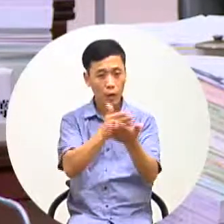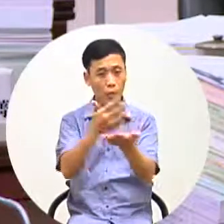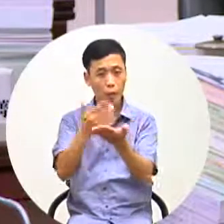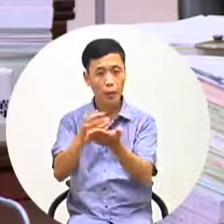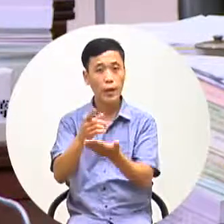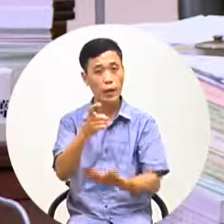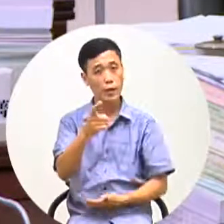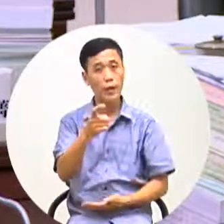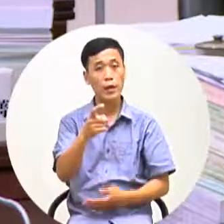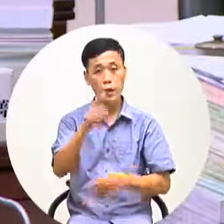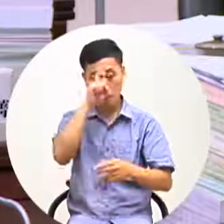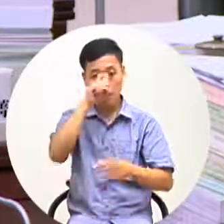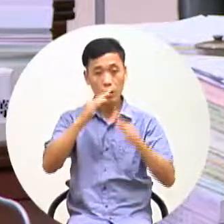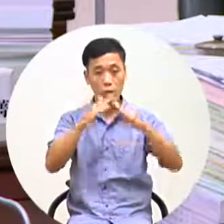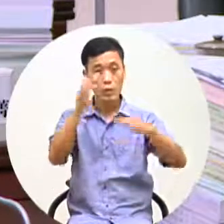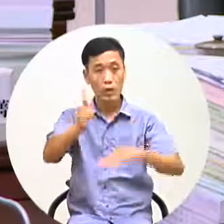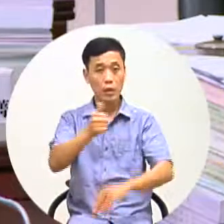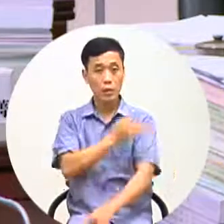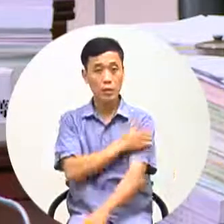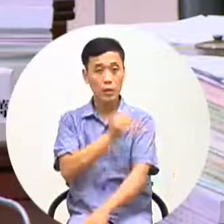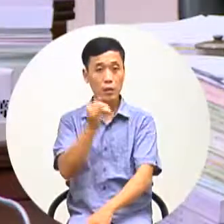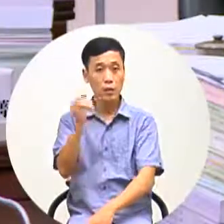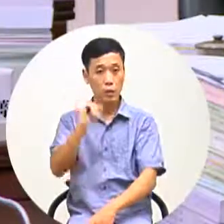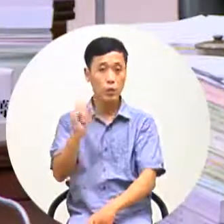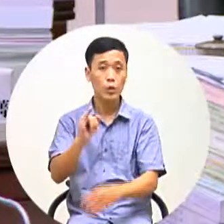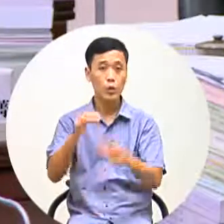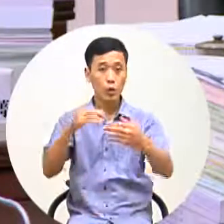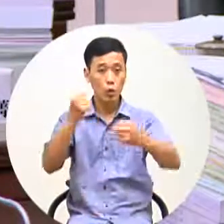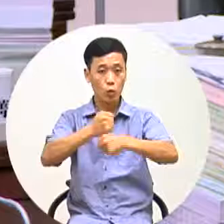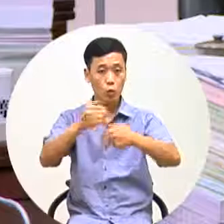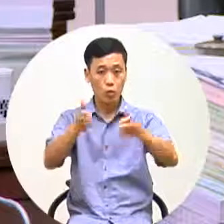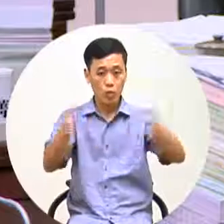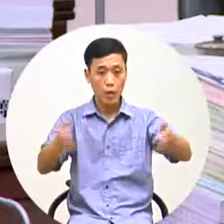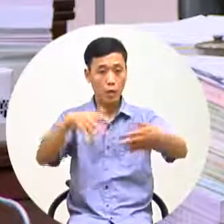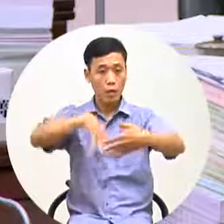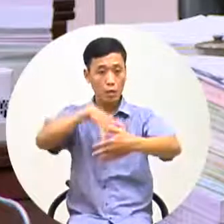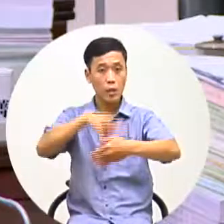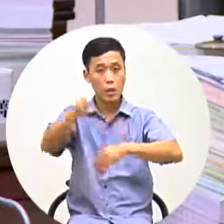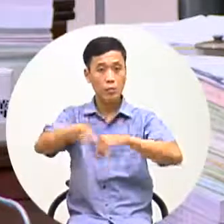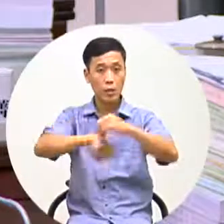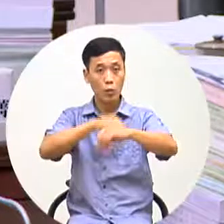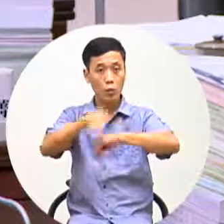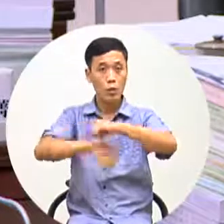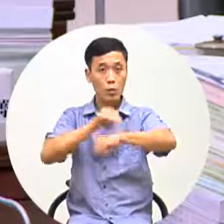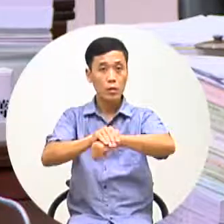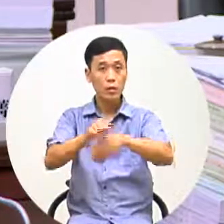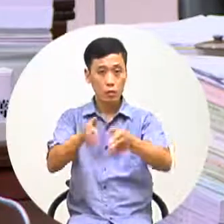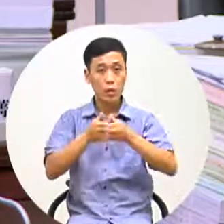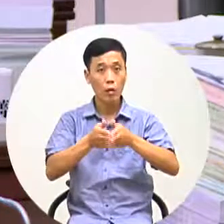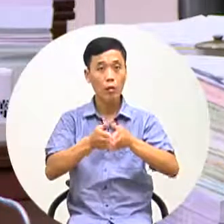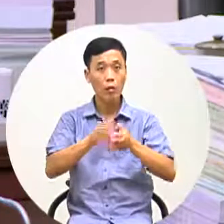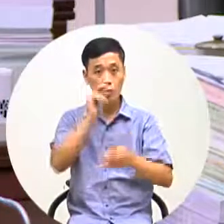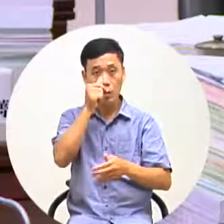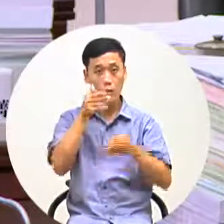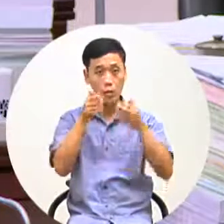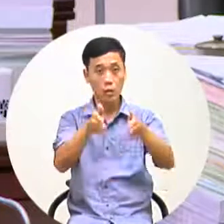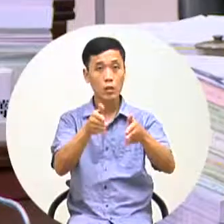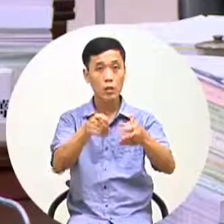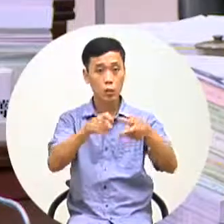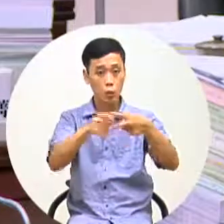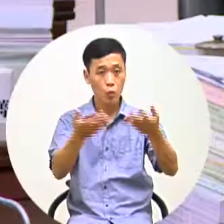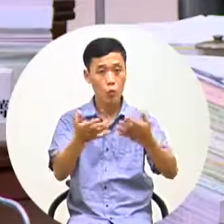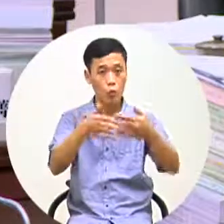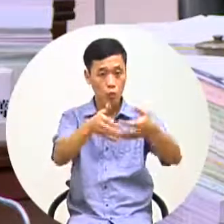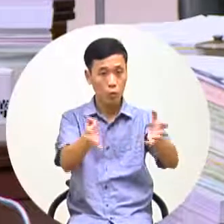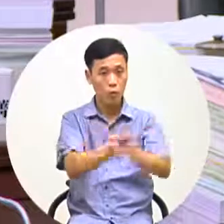完。这个就是开辟巷道这两样，特别再次在这个公务部门里面再把这赵局长提